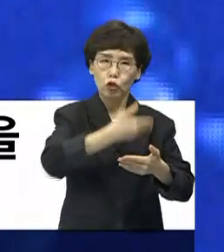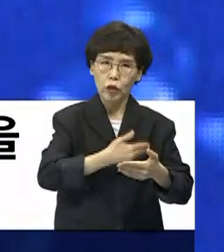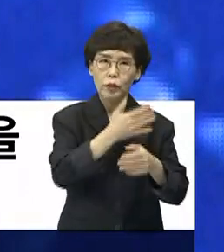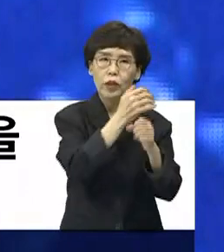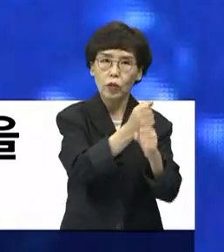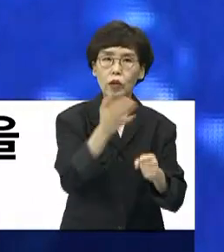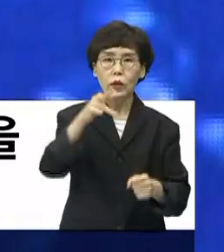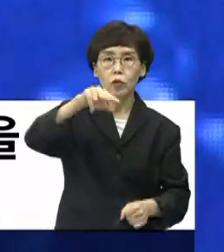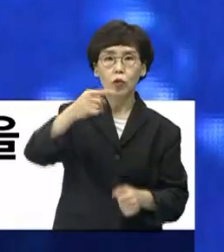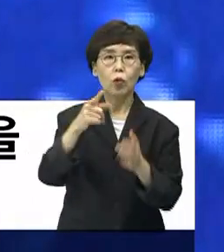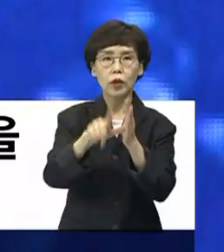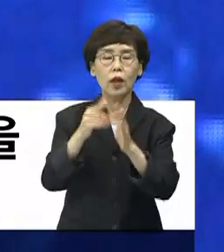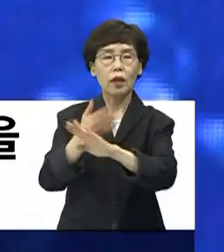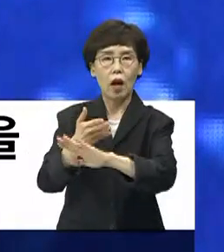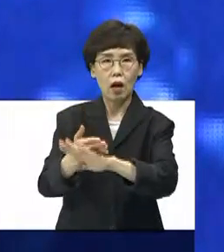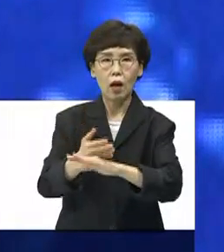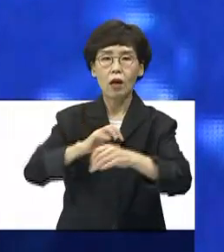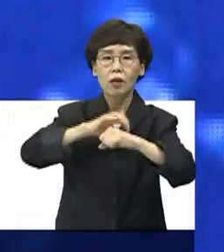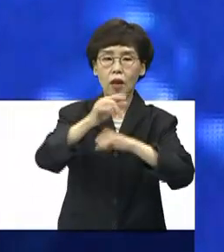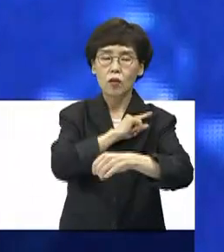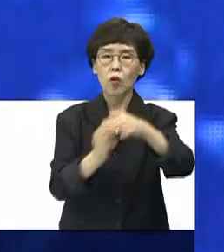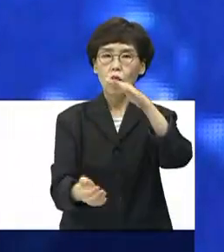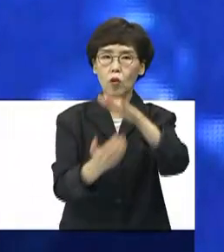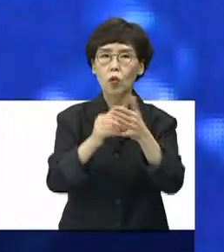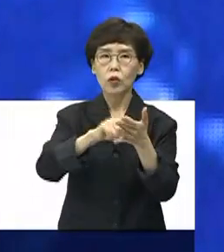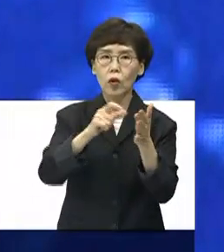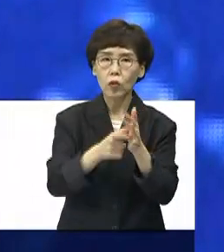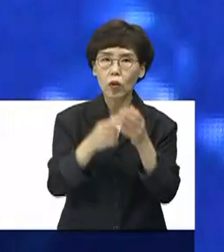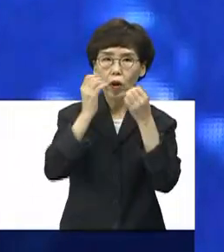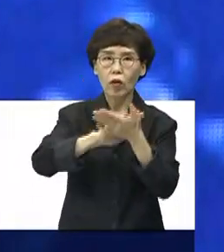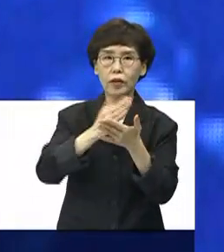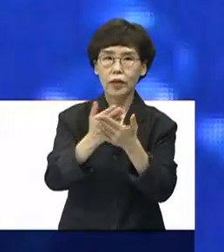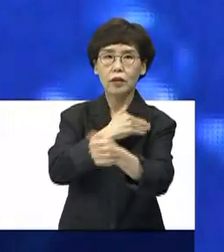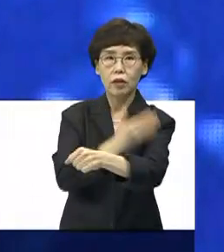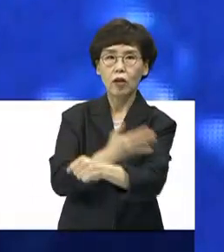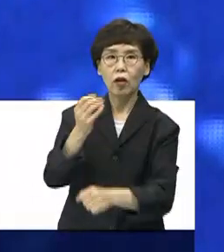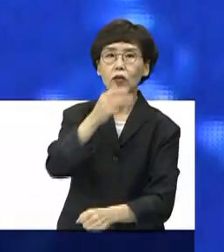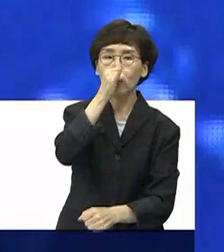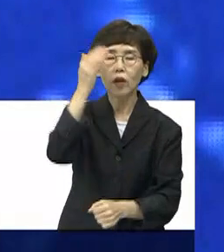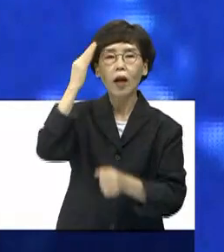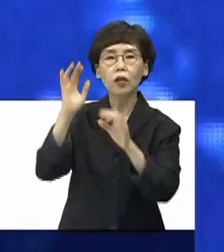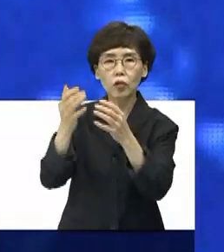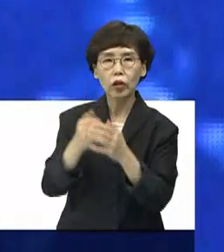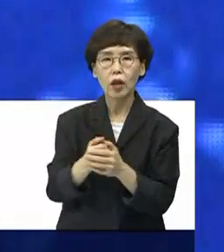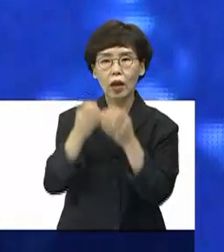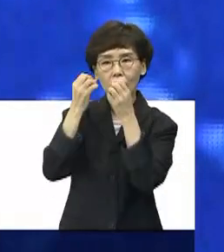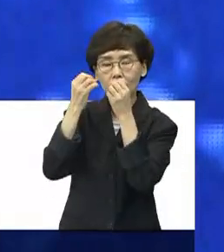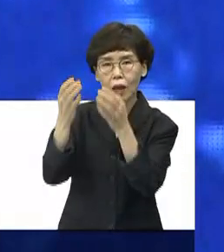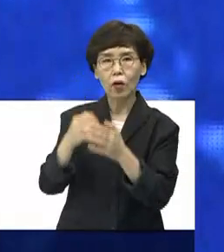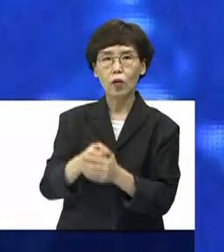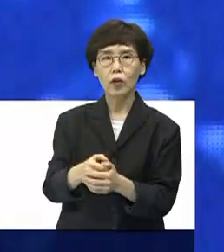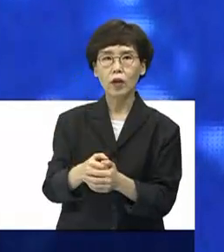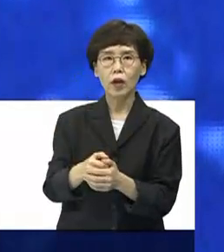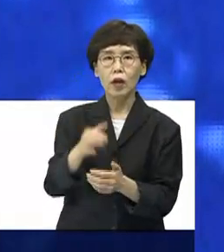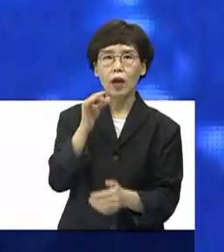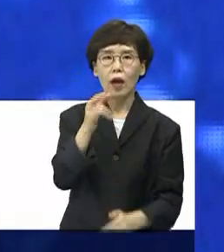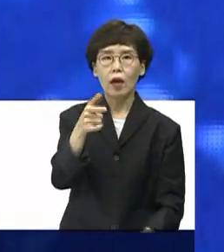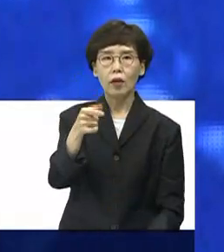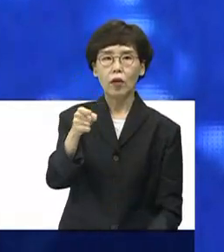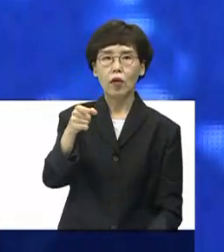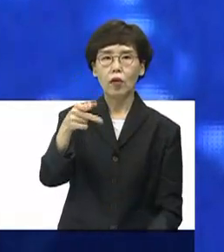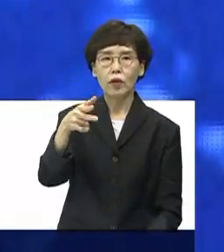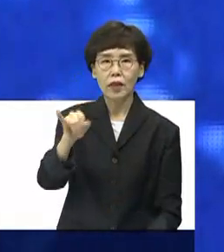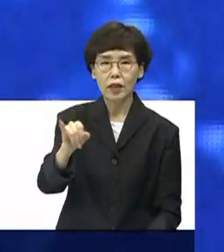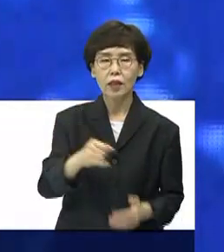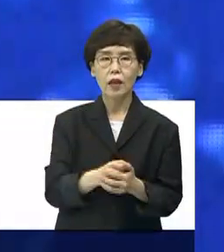다릅니다. 세계 최고 수준의 혁신 역량을 갖춘 대한민국이 새로운 에너지의